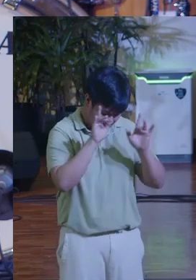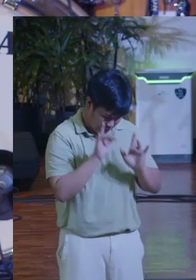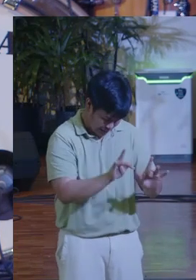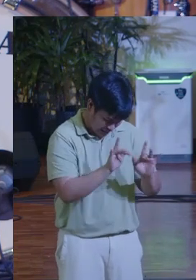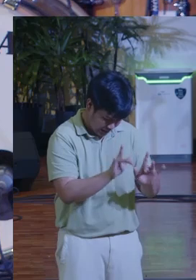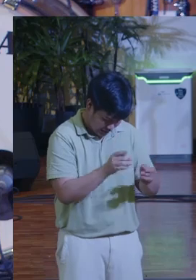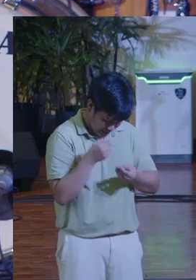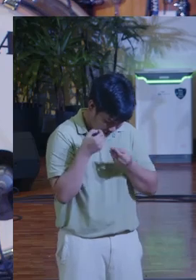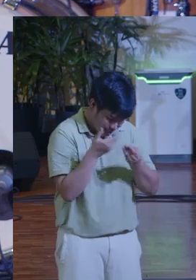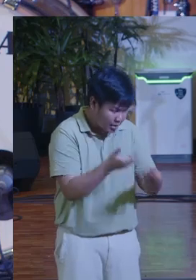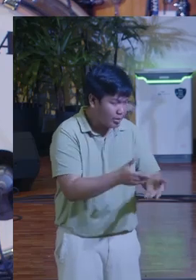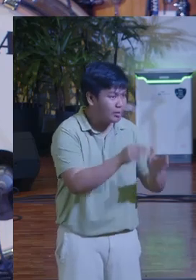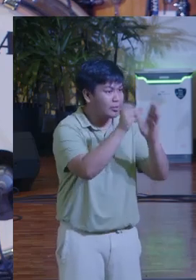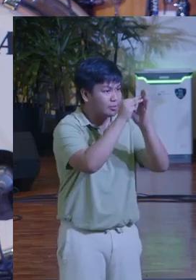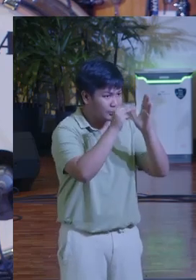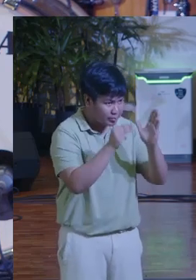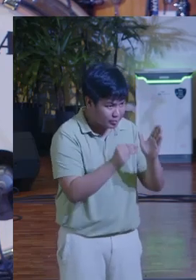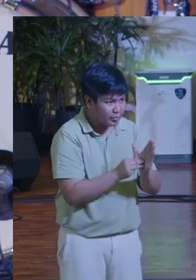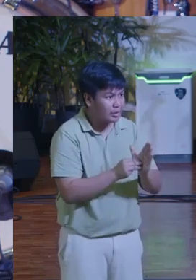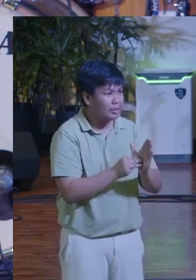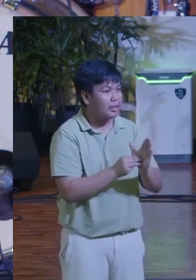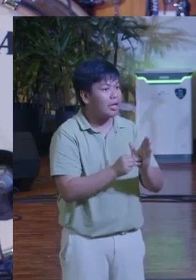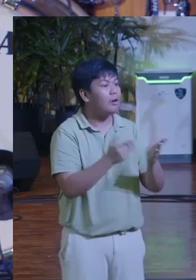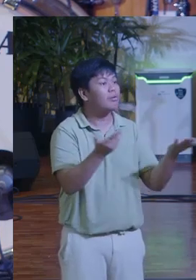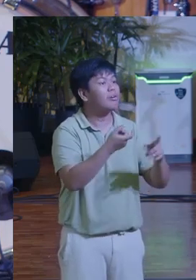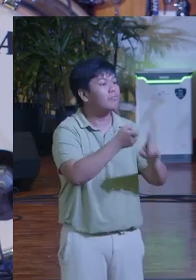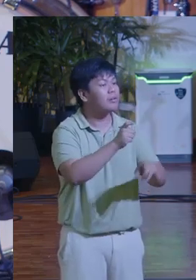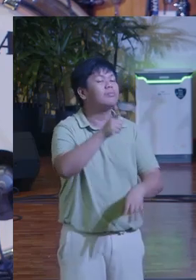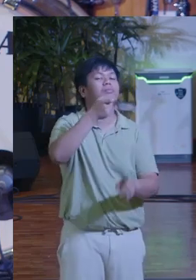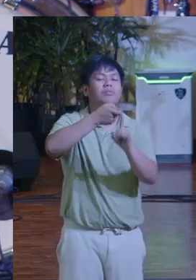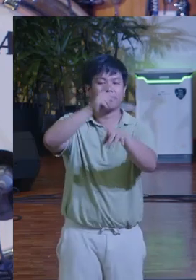puso niya ng ating mahabaging Diyos.